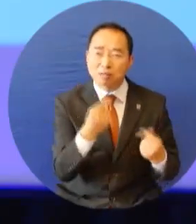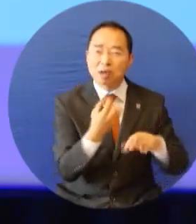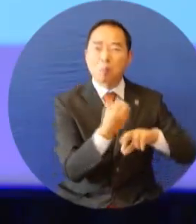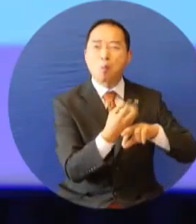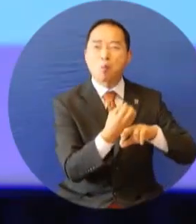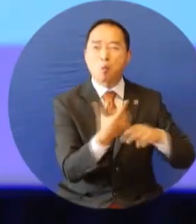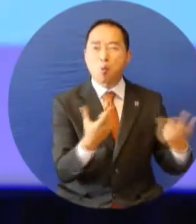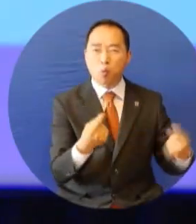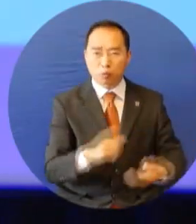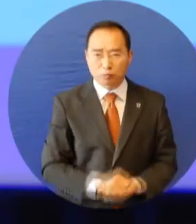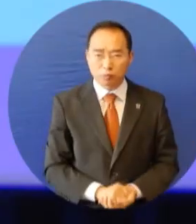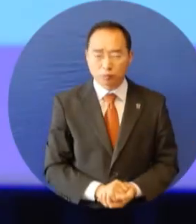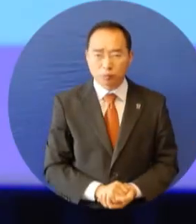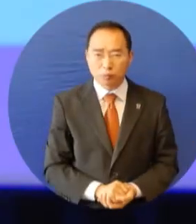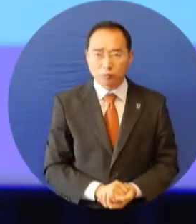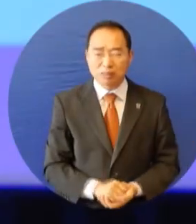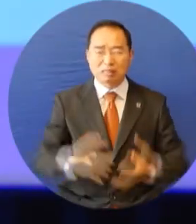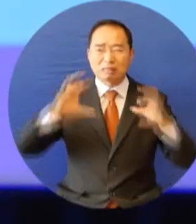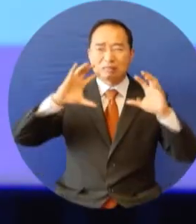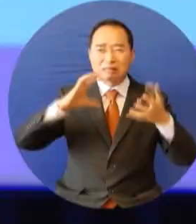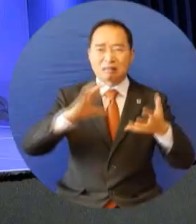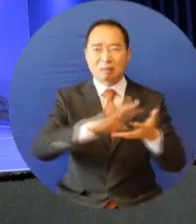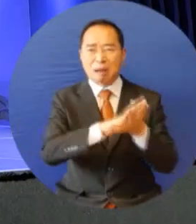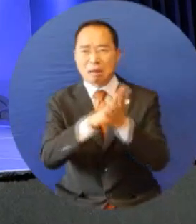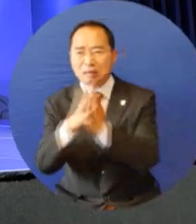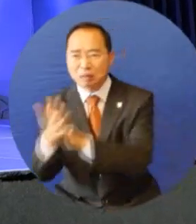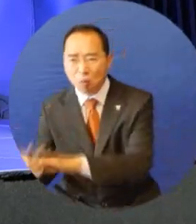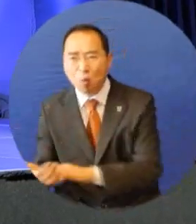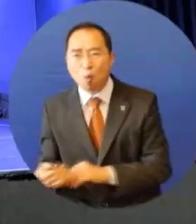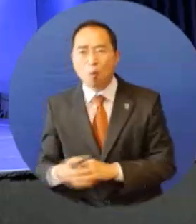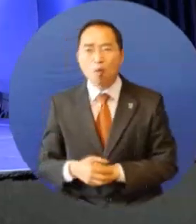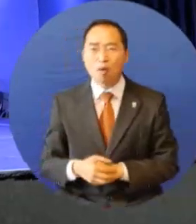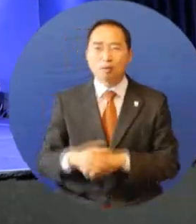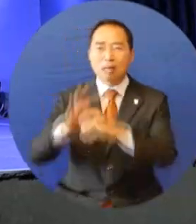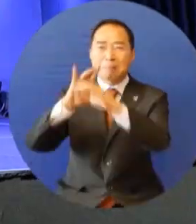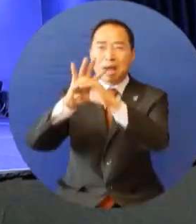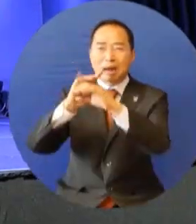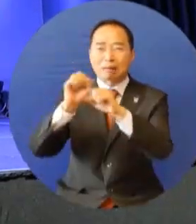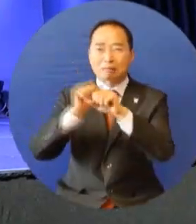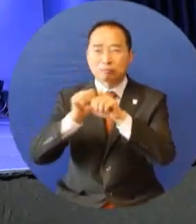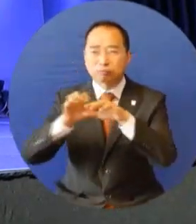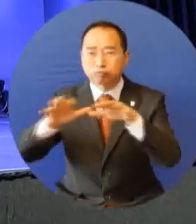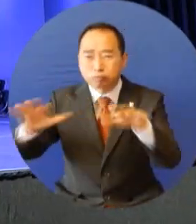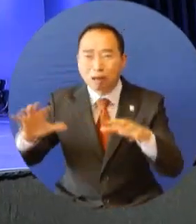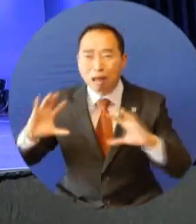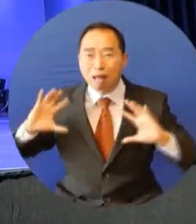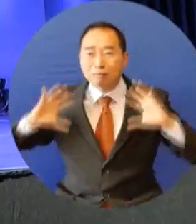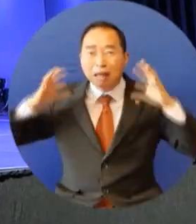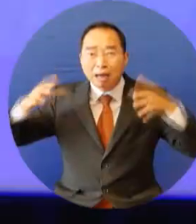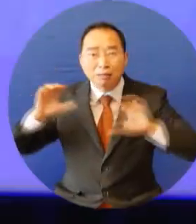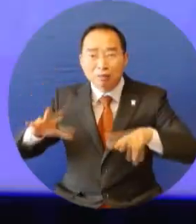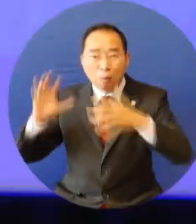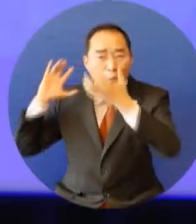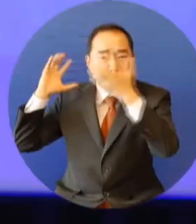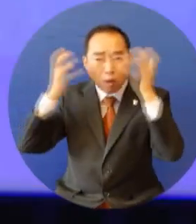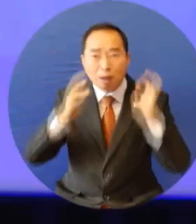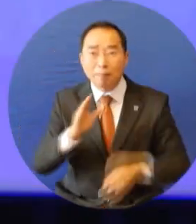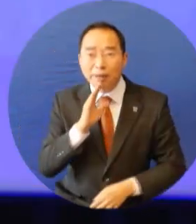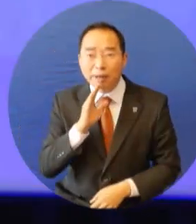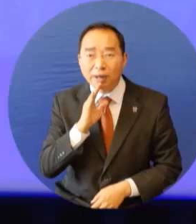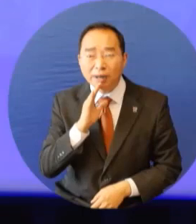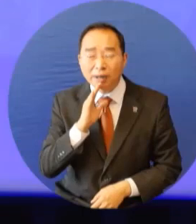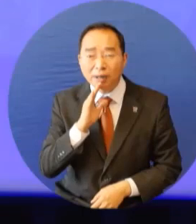그 보고예요. 이 식물은. 시대가 바뀌고 막 바이러스고 뭐고 막 이래가지고 막